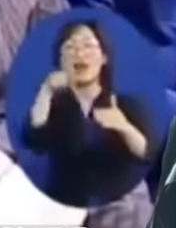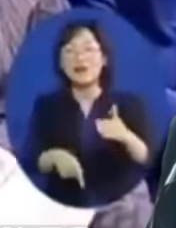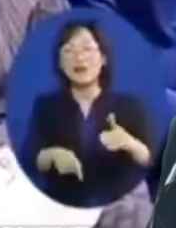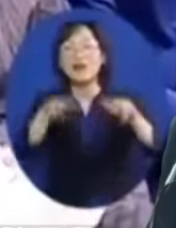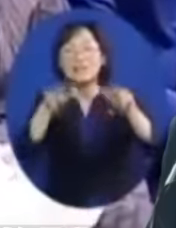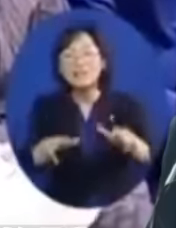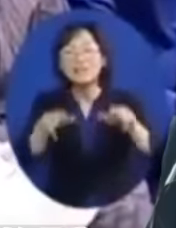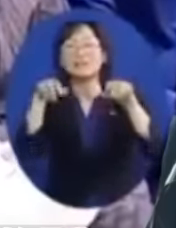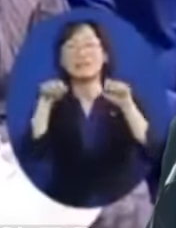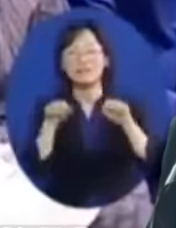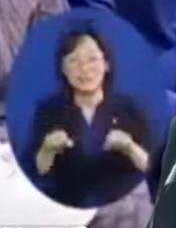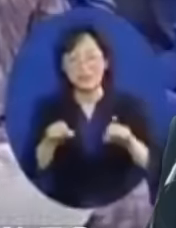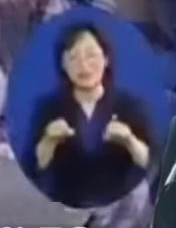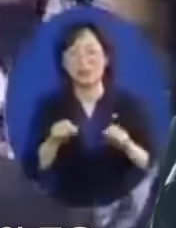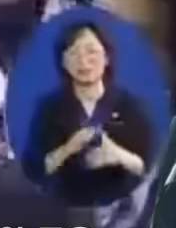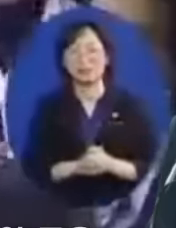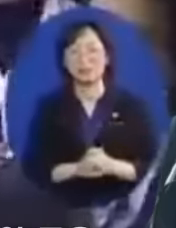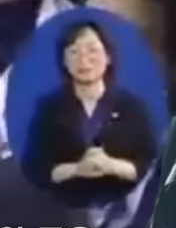사신다.